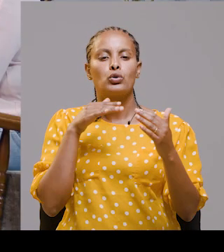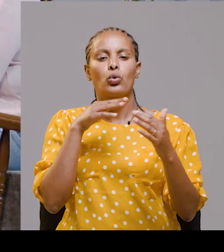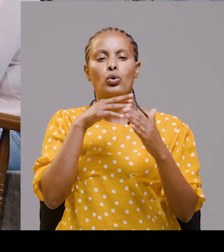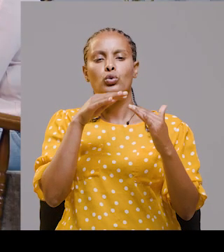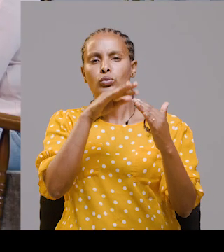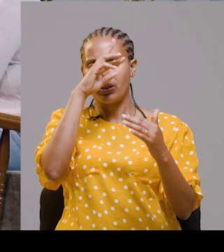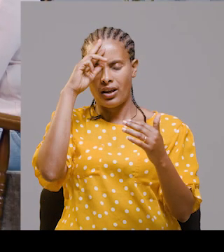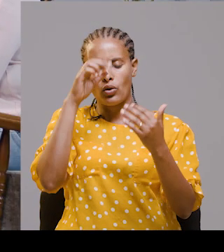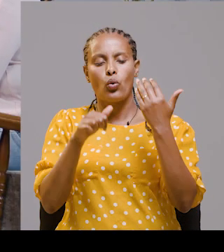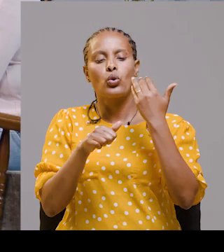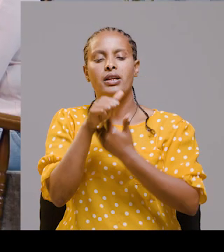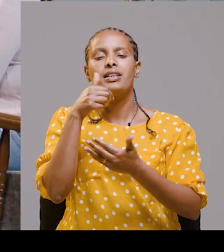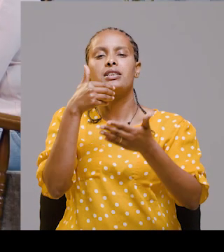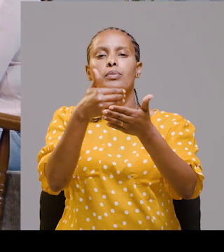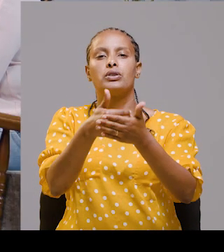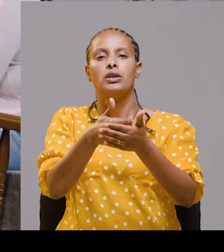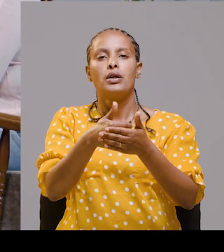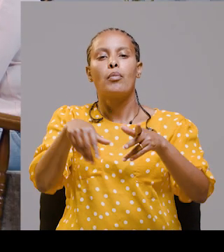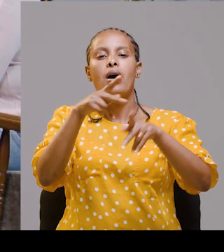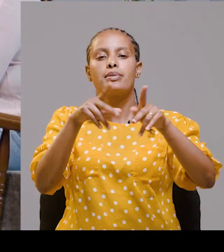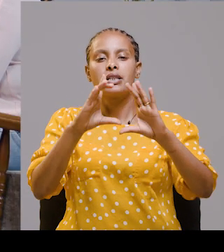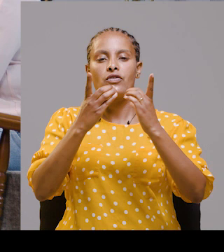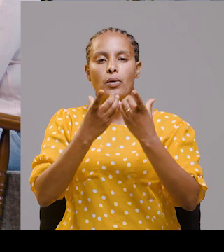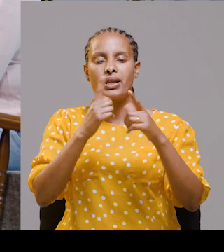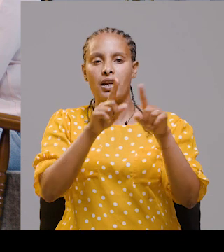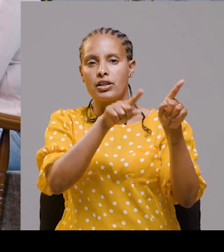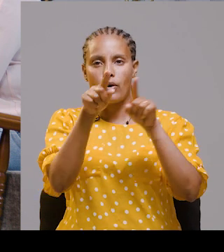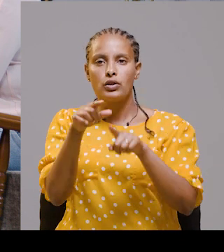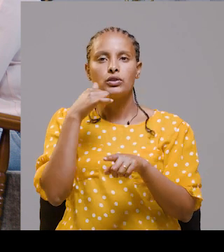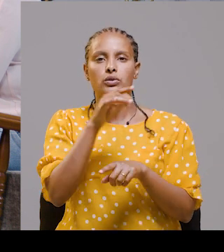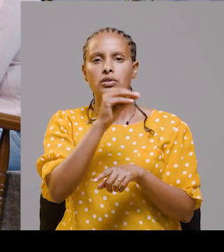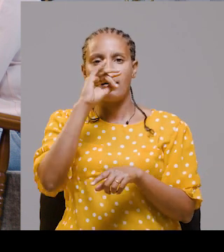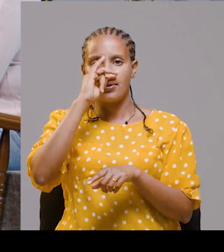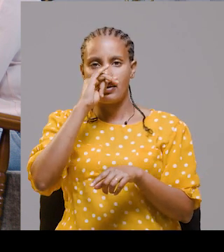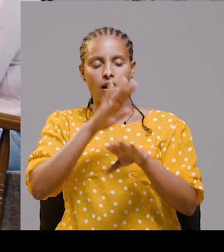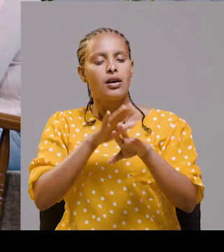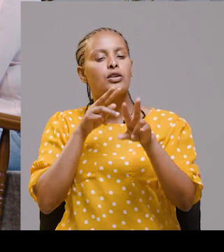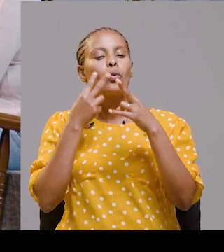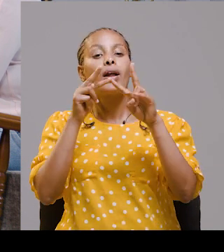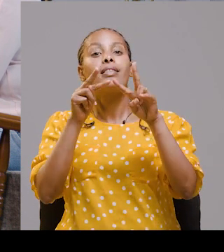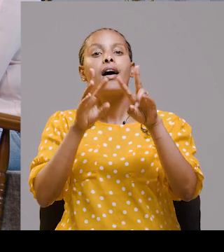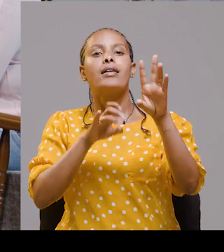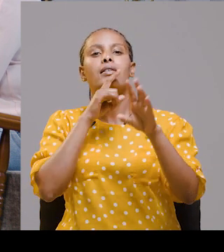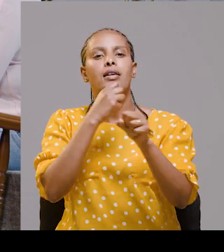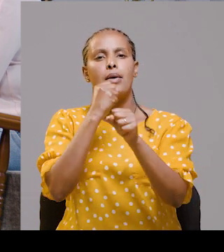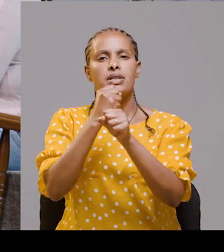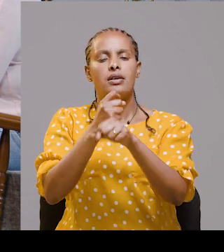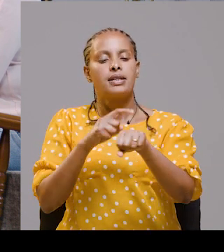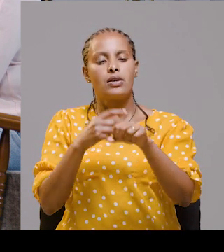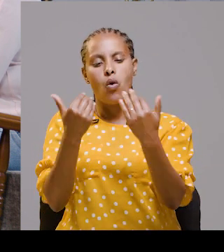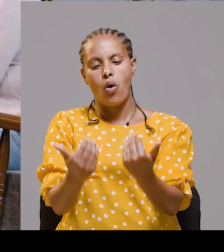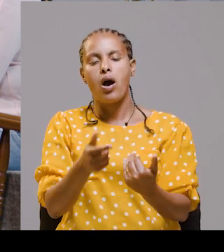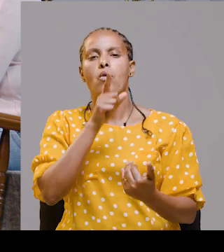በጦርነቱ ምክንያት ጉዳት የደረሰባቸውን ማህበረሰብ ክፍሎች በተለይ ደግሞ ሴቶችና ህፃናት ላይ ትኩረት አድርገን ለመስራት ጊዜው